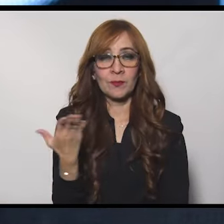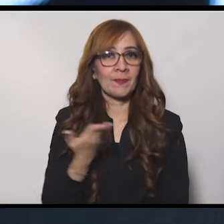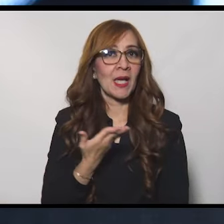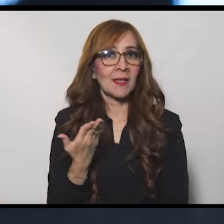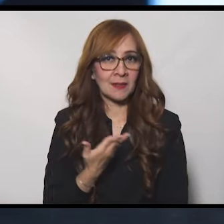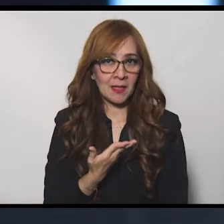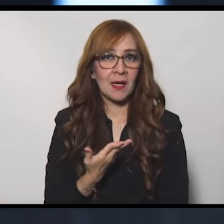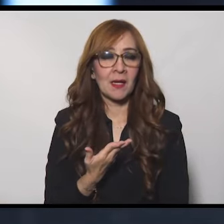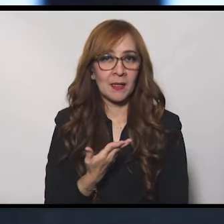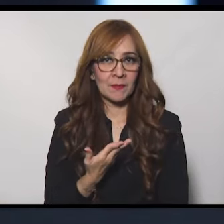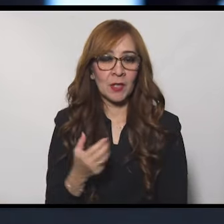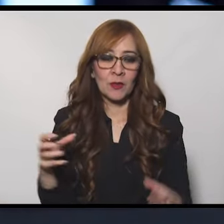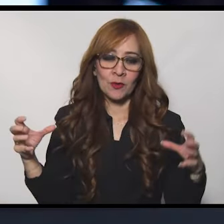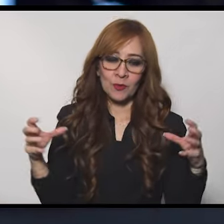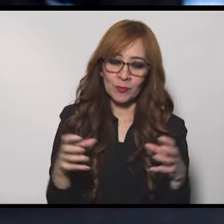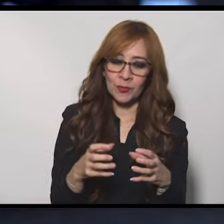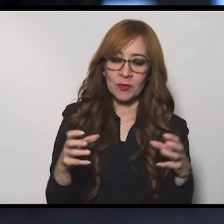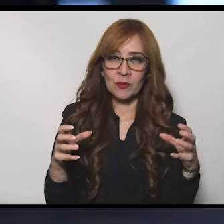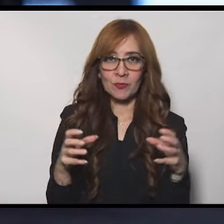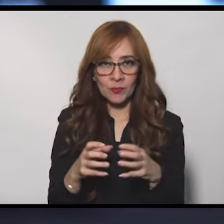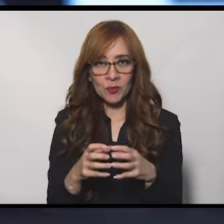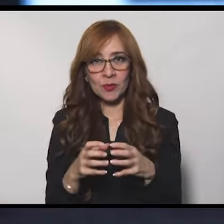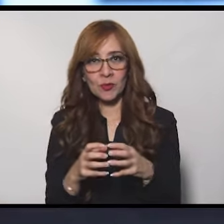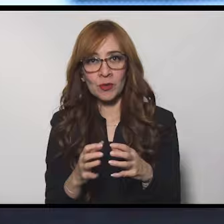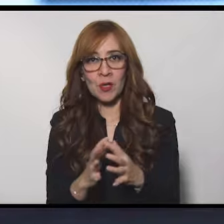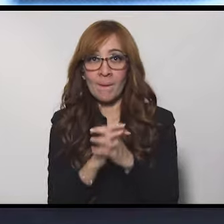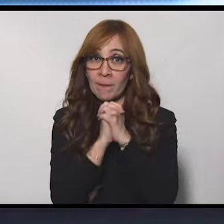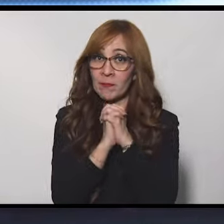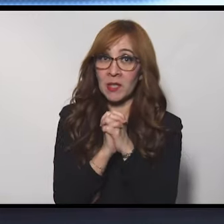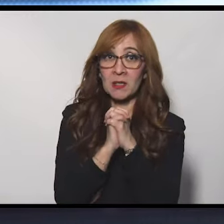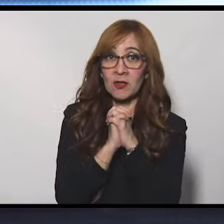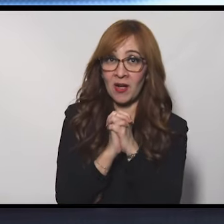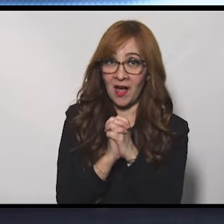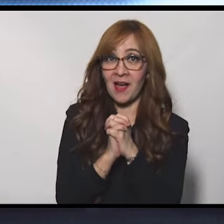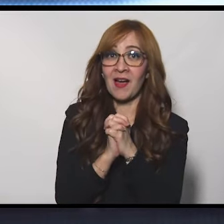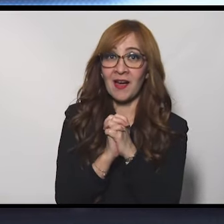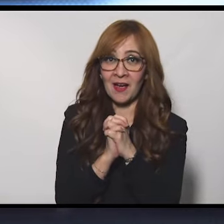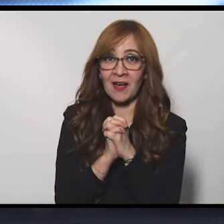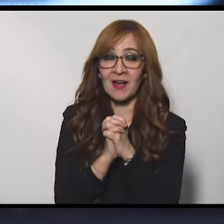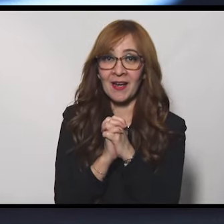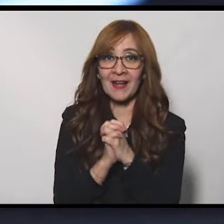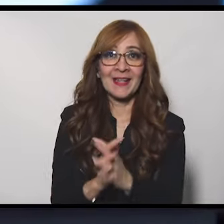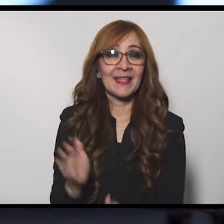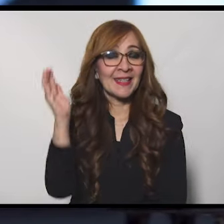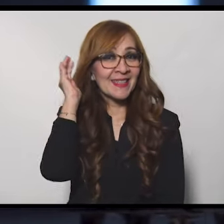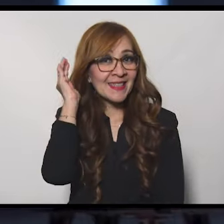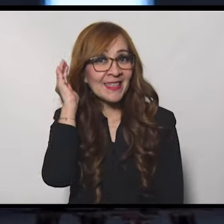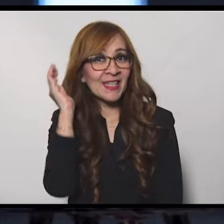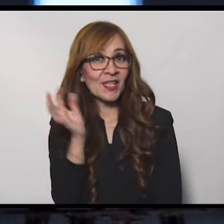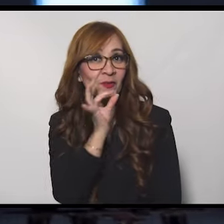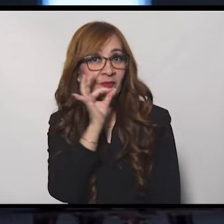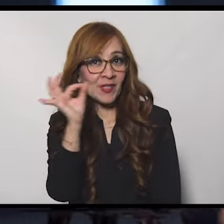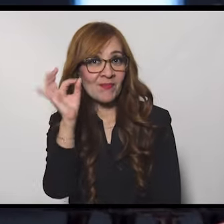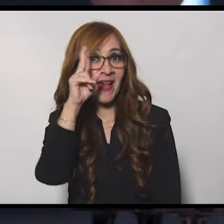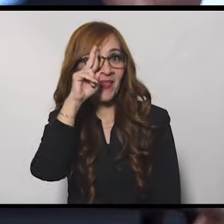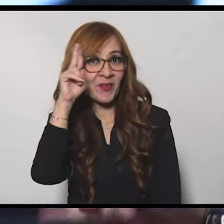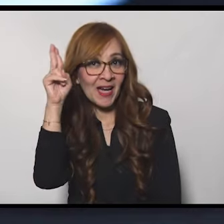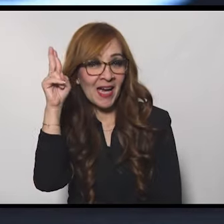ya, ngumpul, berdoa, asik. Dengerin firman,